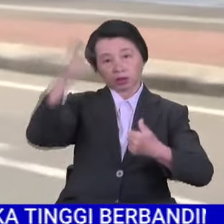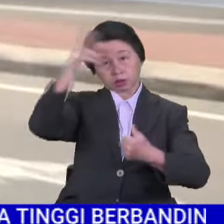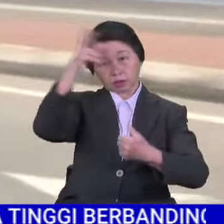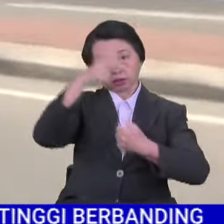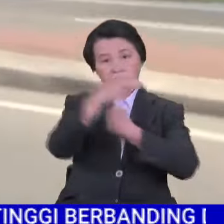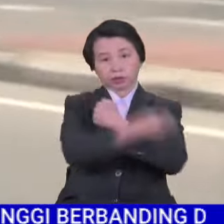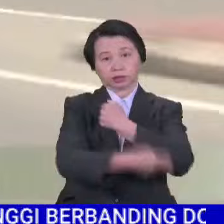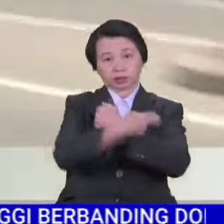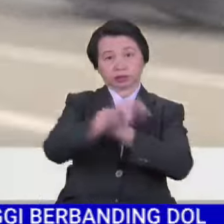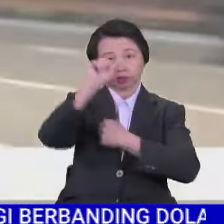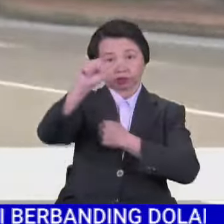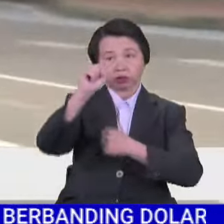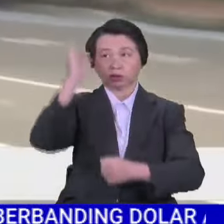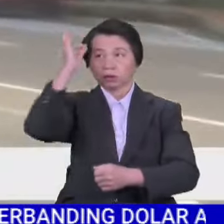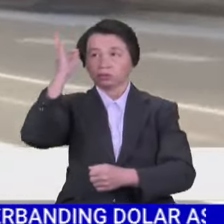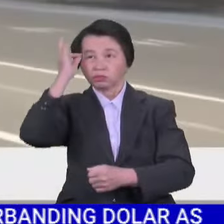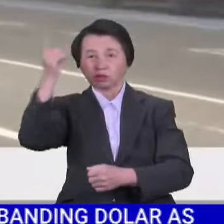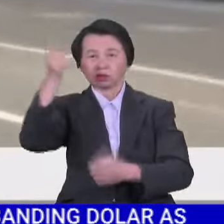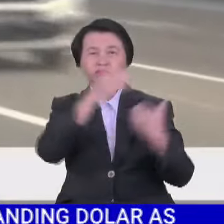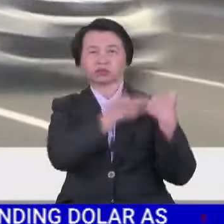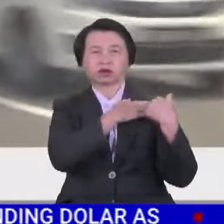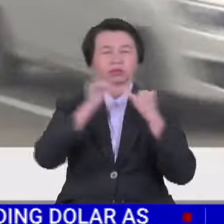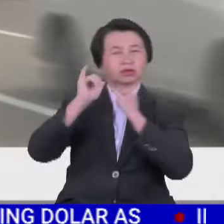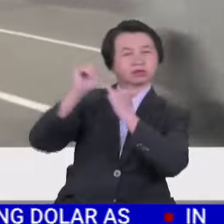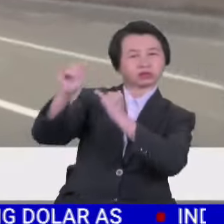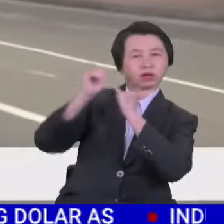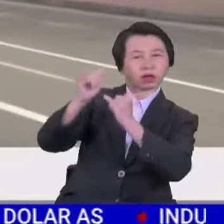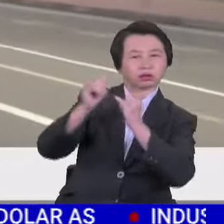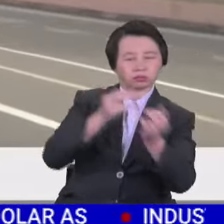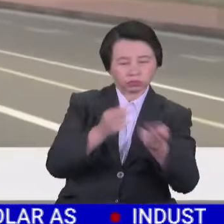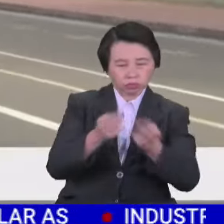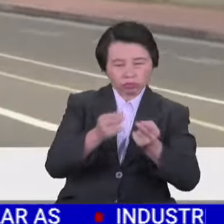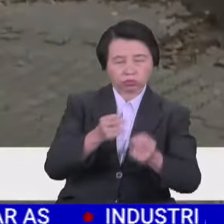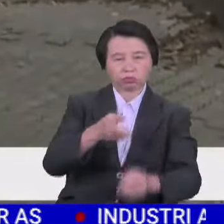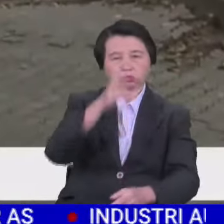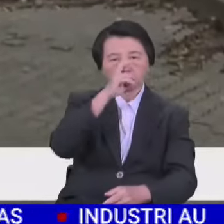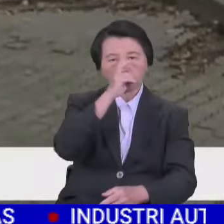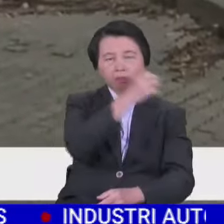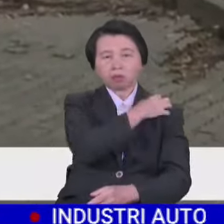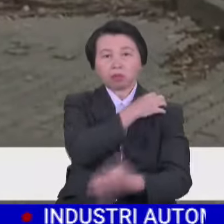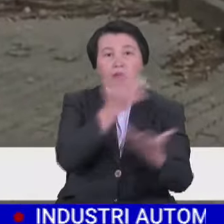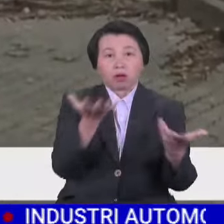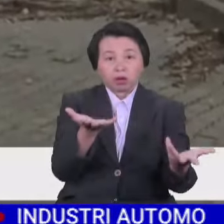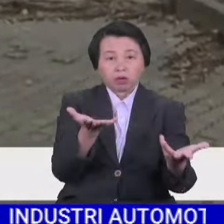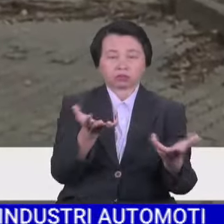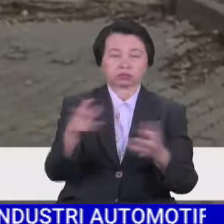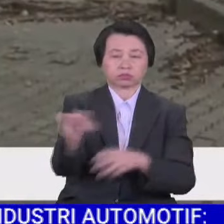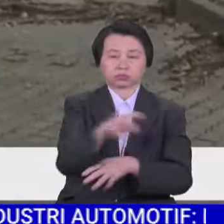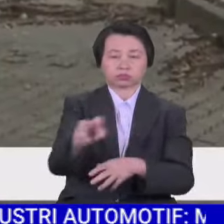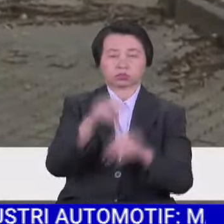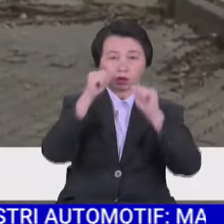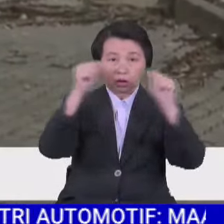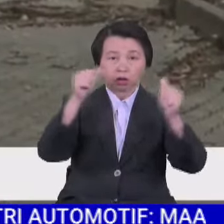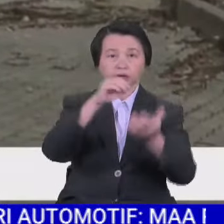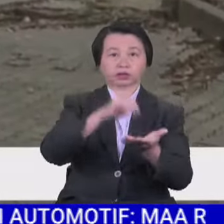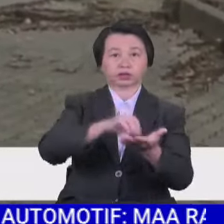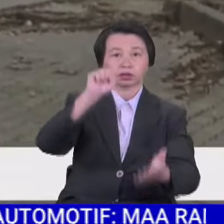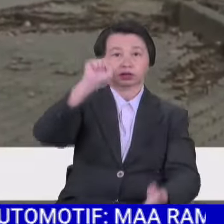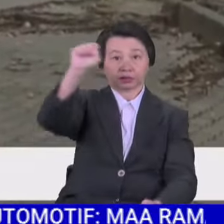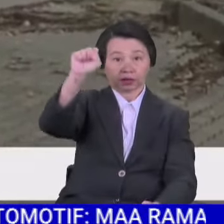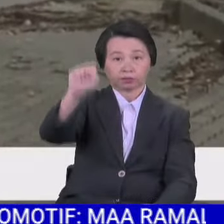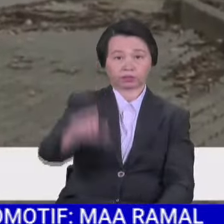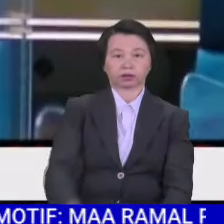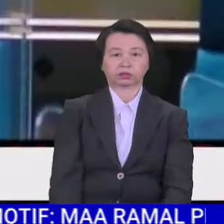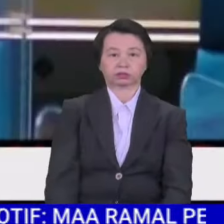kerajaan Negeri serta plus keduanya yang berperan dan sama dalam pengurusan dan penguat kuasaan hal ihwal pengangkutan awam di Sabah